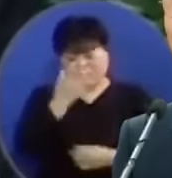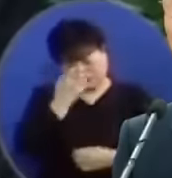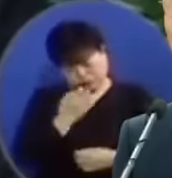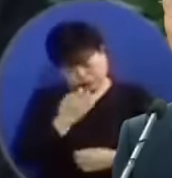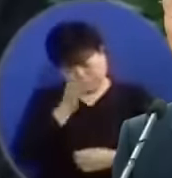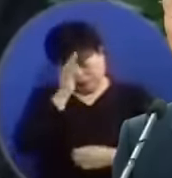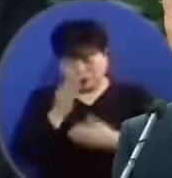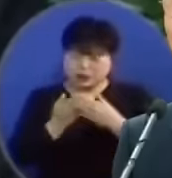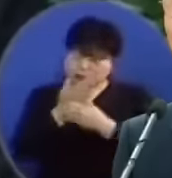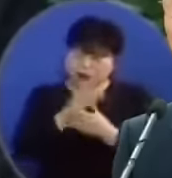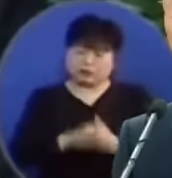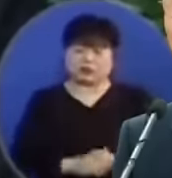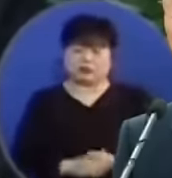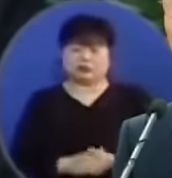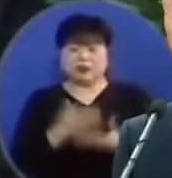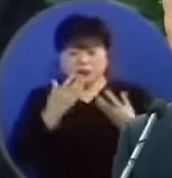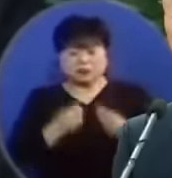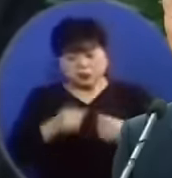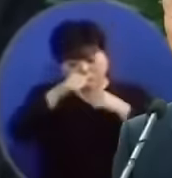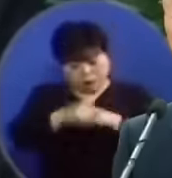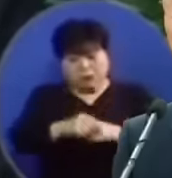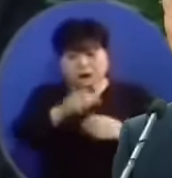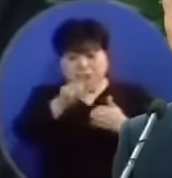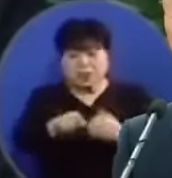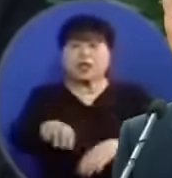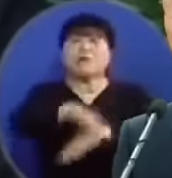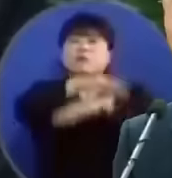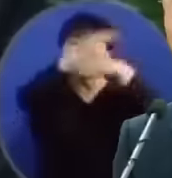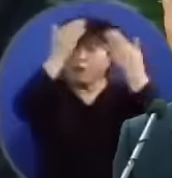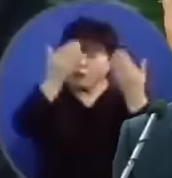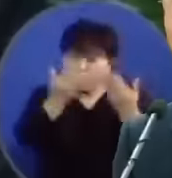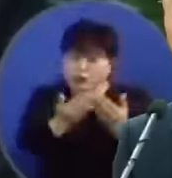우울해지고 절망적이 되면 모든 것이